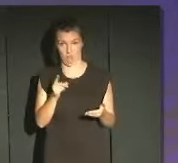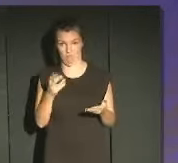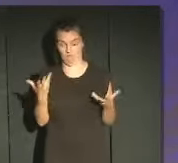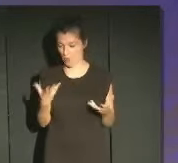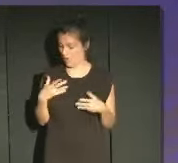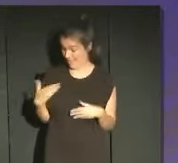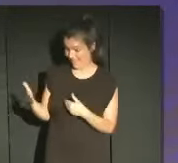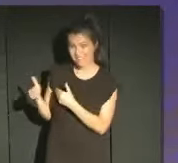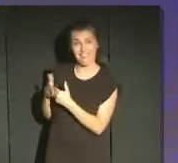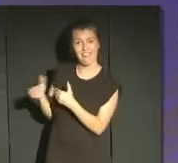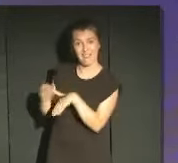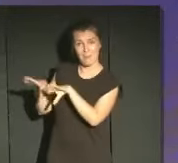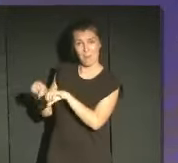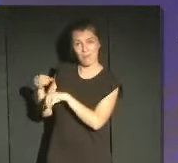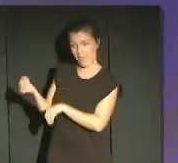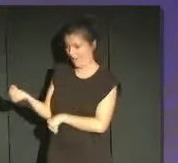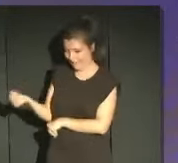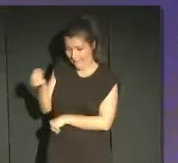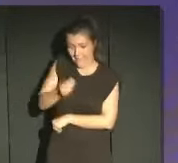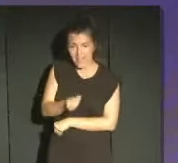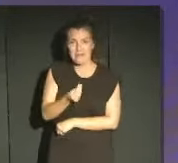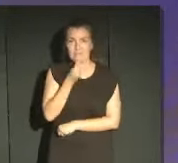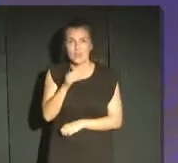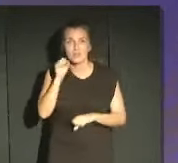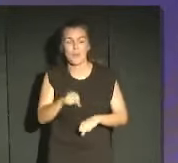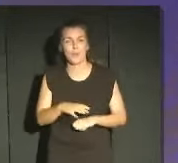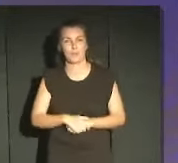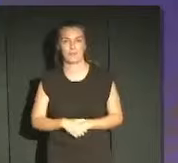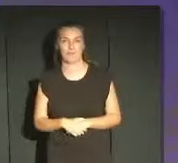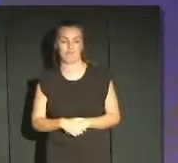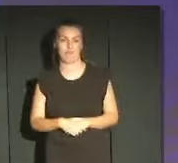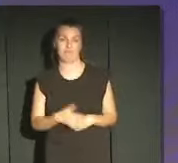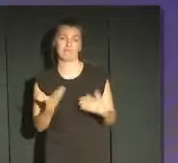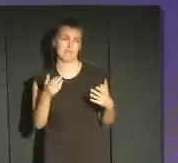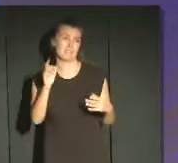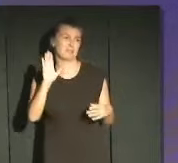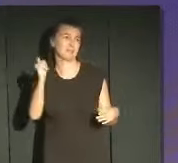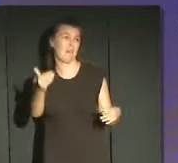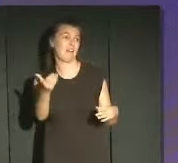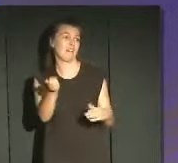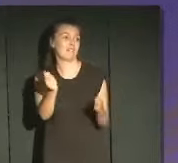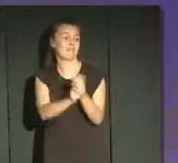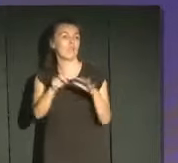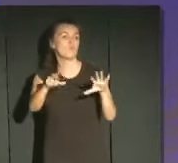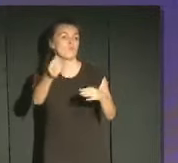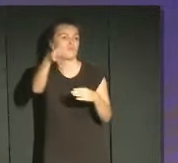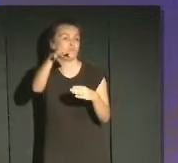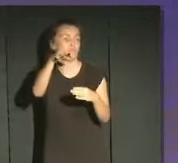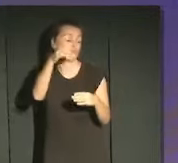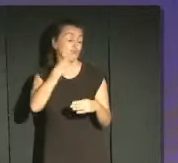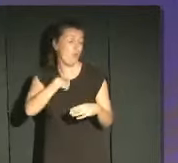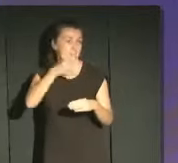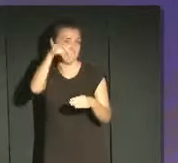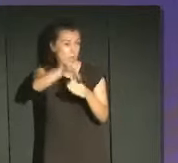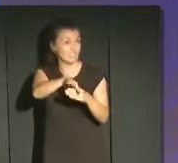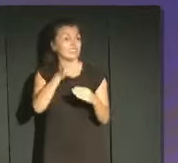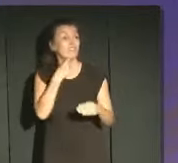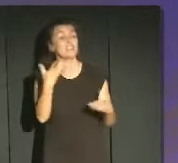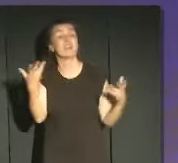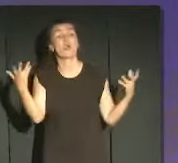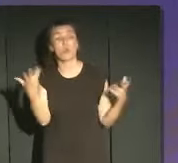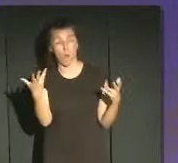puisqu'ils sont drogués au libre échange on va aller les Sever et le voter le 8 juin prochain pour la liste de l'Union Populaire c'est refuser